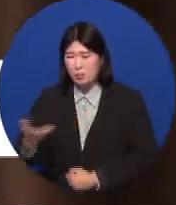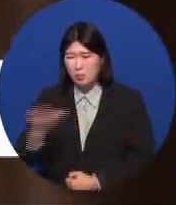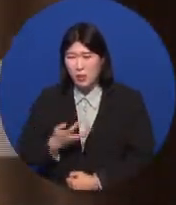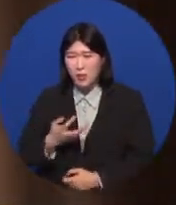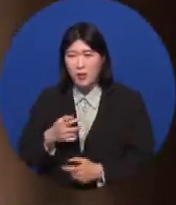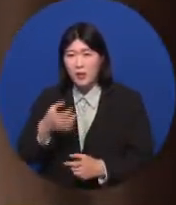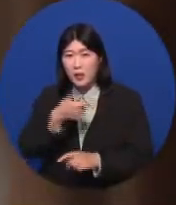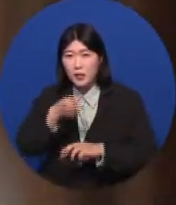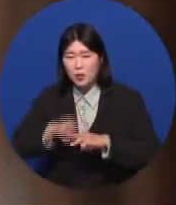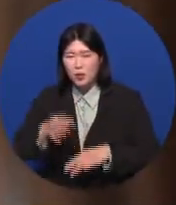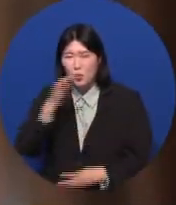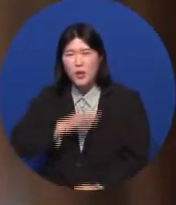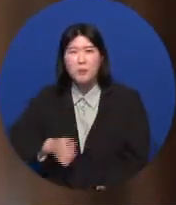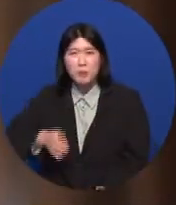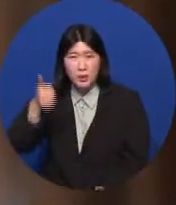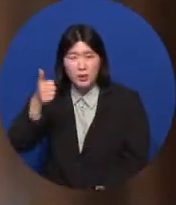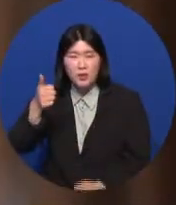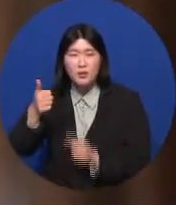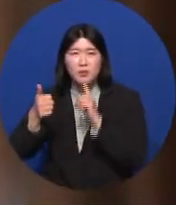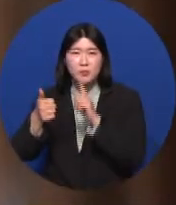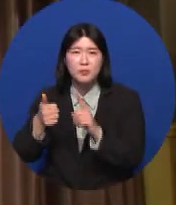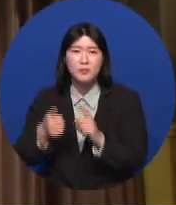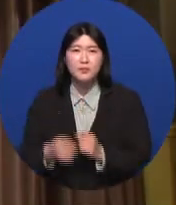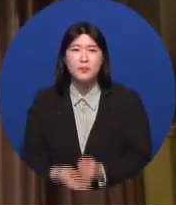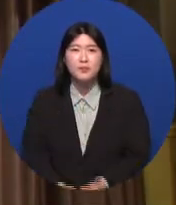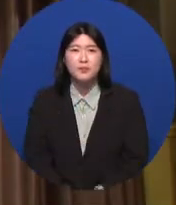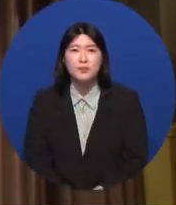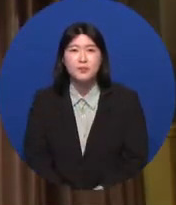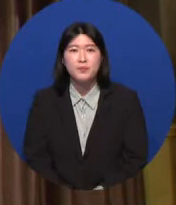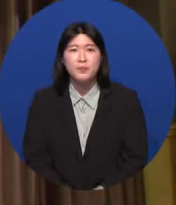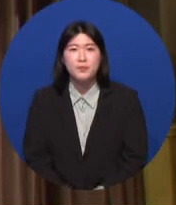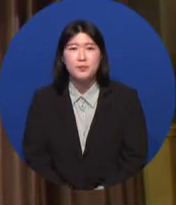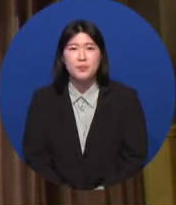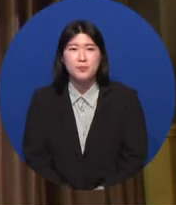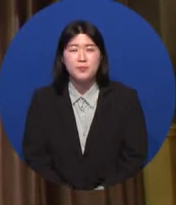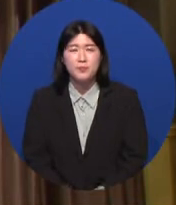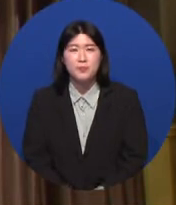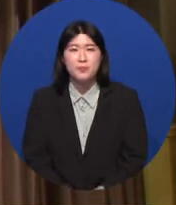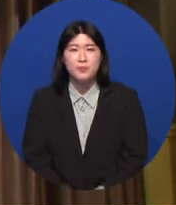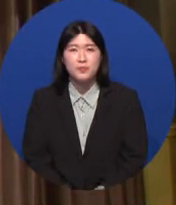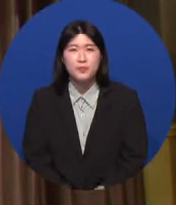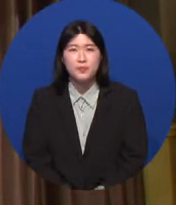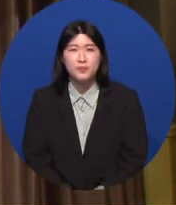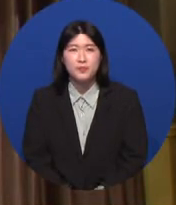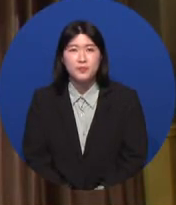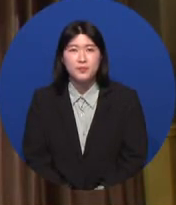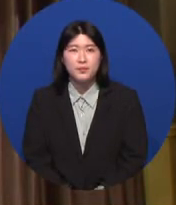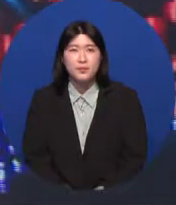볼 때 방위사업청이 전 이 지역에 도움이 되는 것으로 판단했다고 밝혔습니다